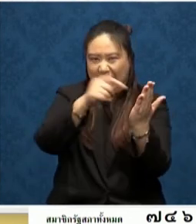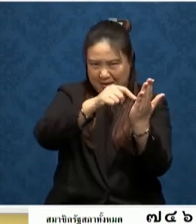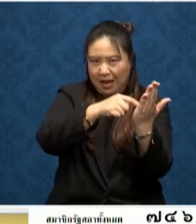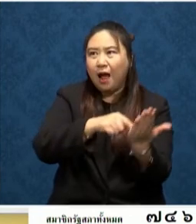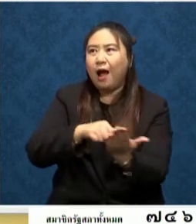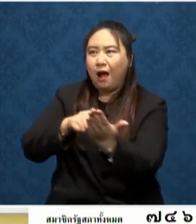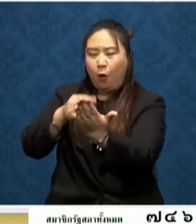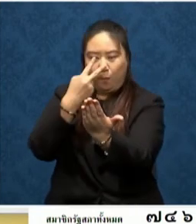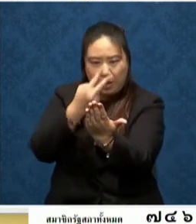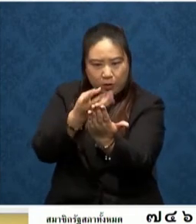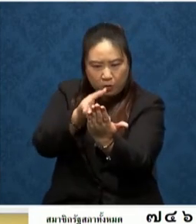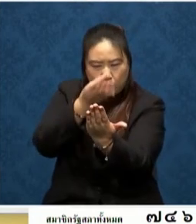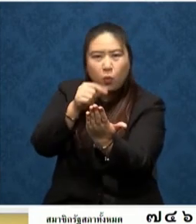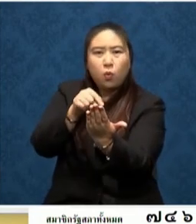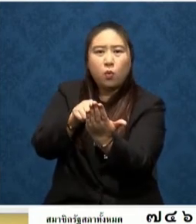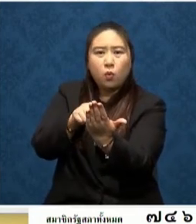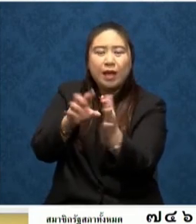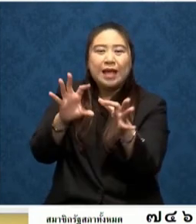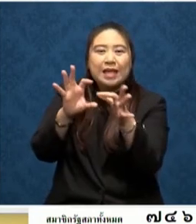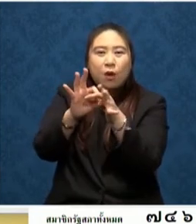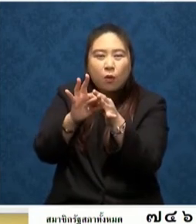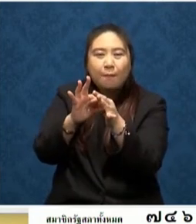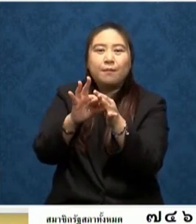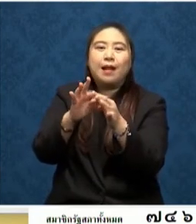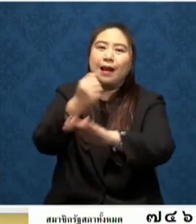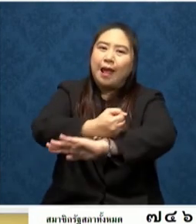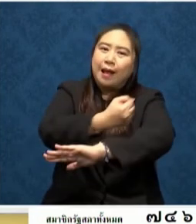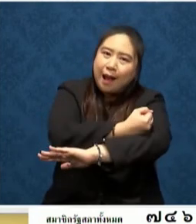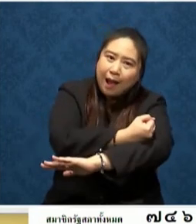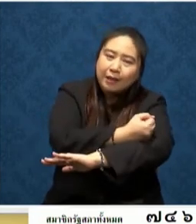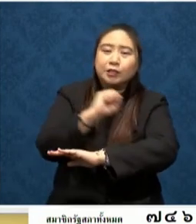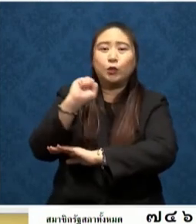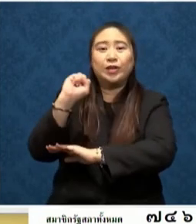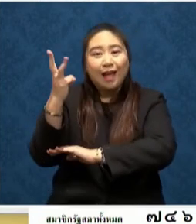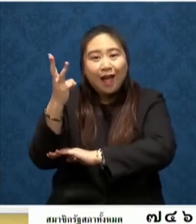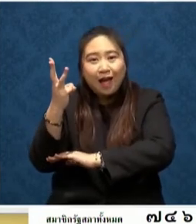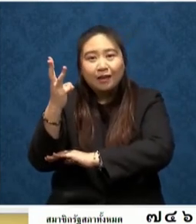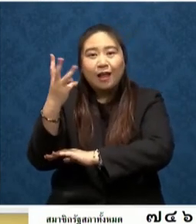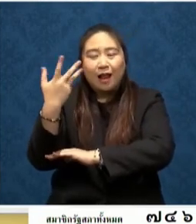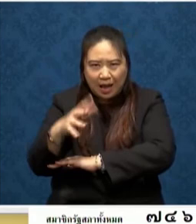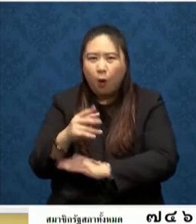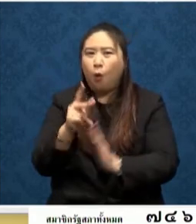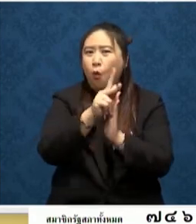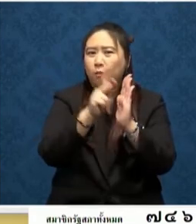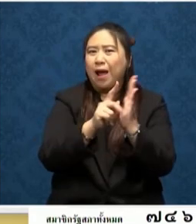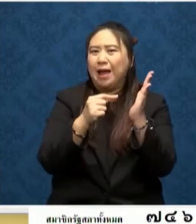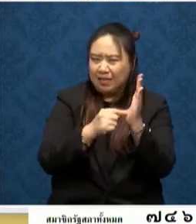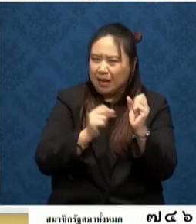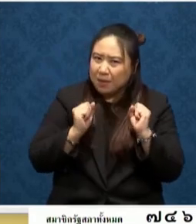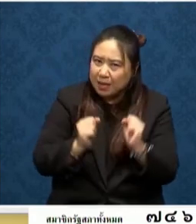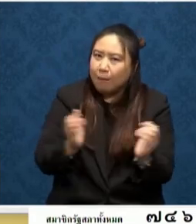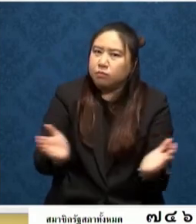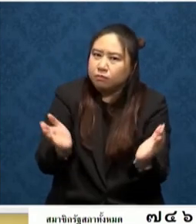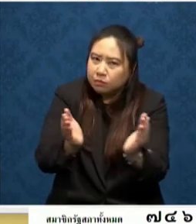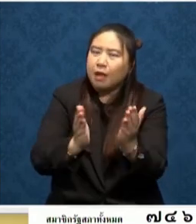า hardshipเป็ร่างกฎหมายเกย์ค์รงงานและสวัดีการสังคมแล้วก็ช่วยการผ่านกฎหมายเรานี้เพื่อประหยวดของพี่น้องประชาชน Victorian